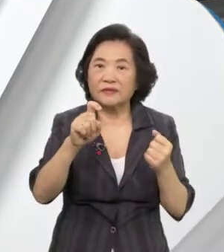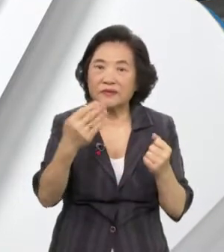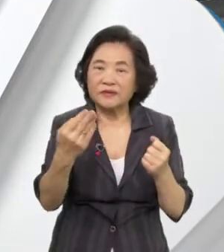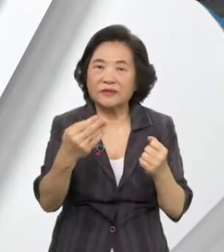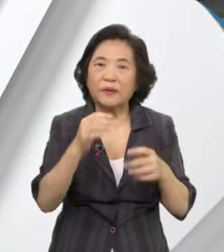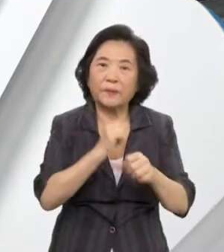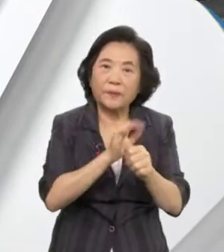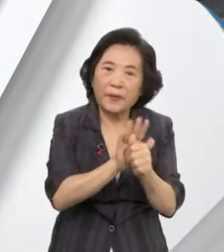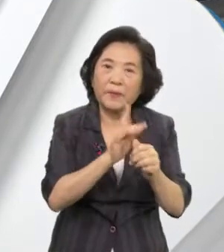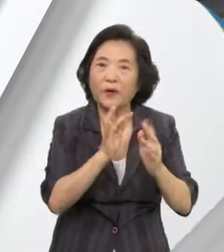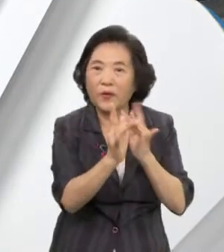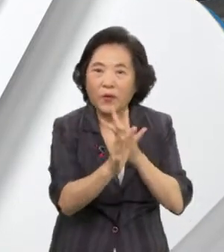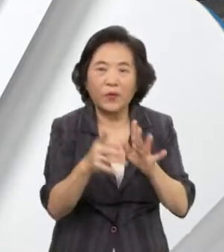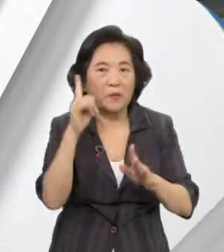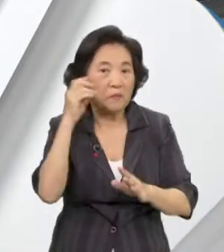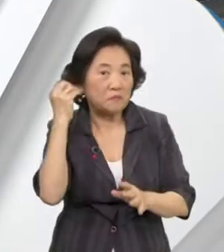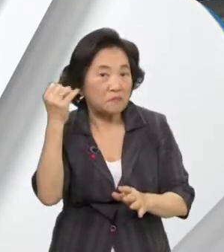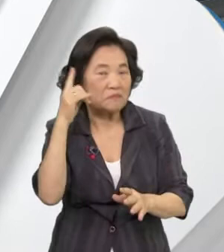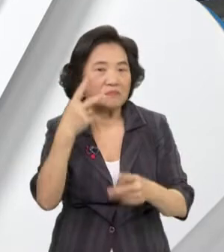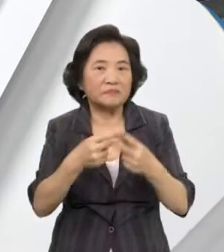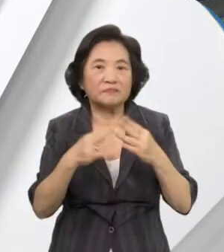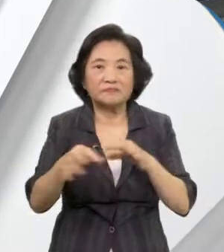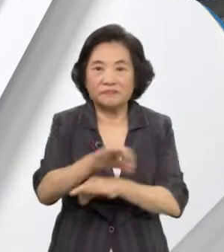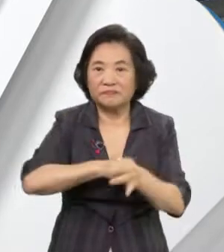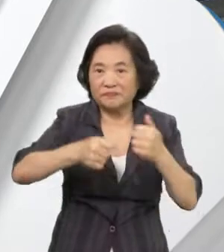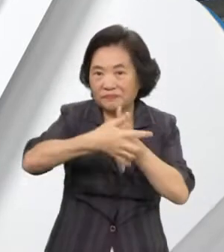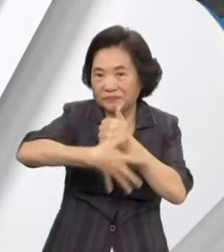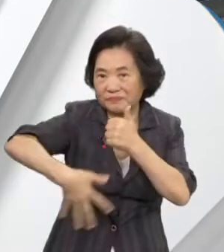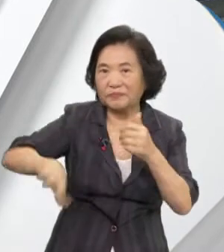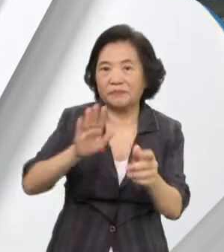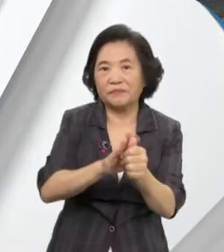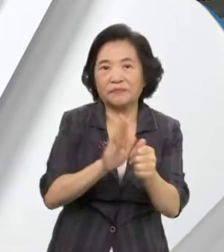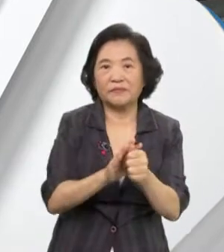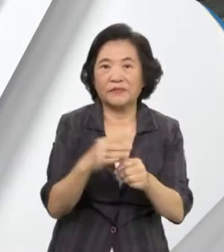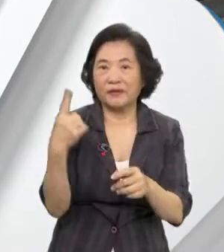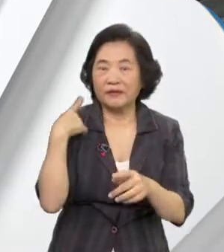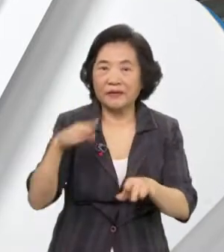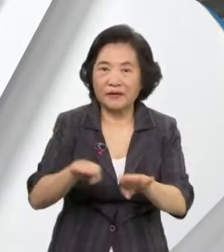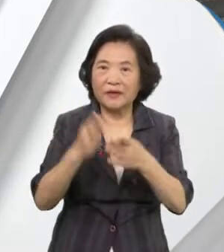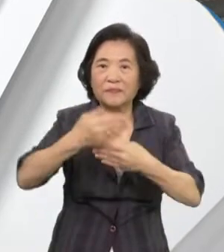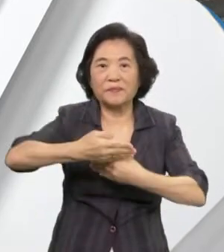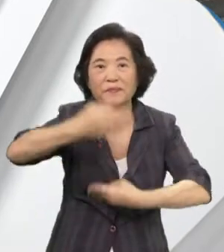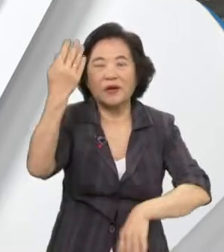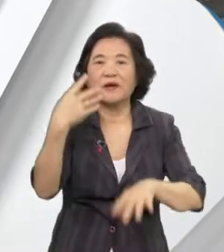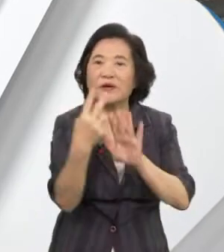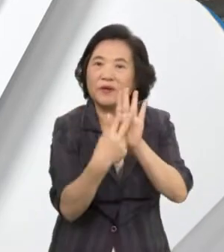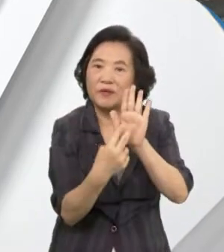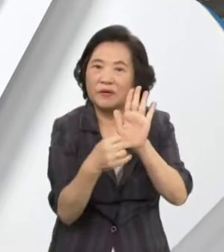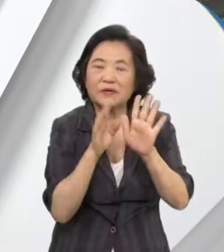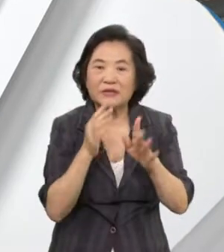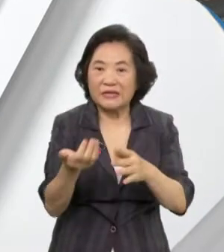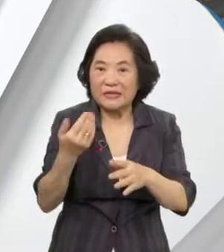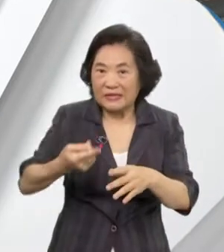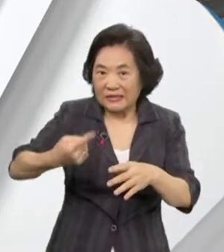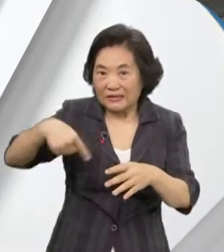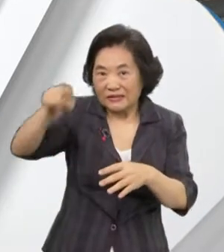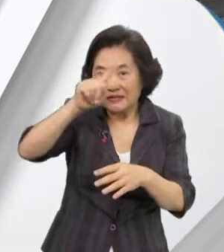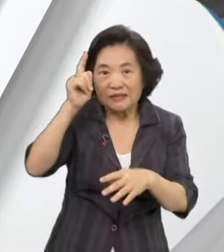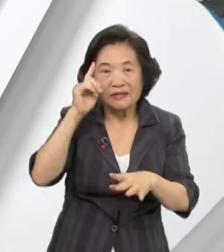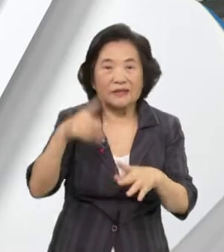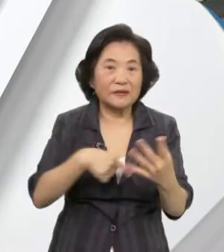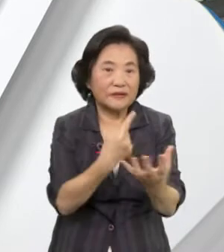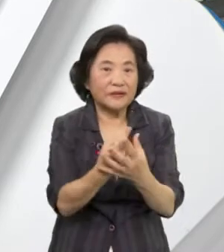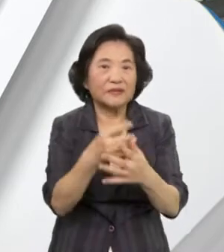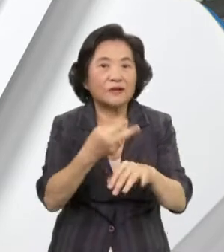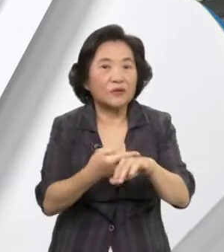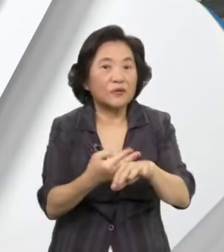以发落开创客家种的商业经济。筹备办的开群说明会等。上届的参与者罗